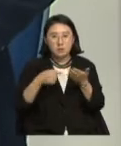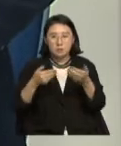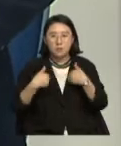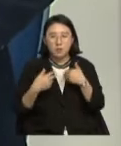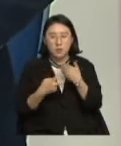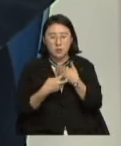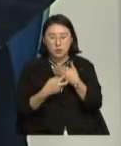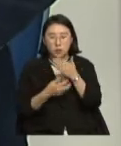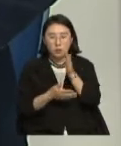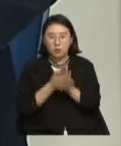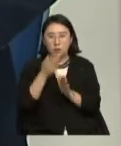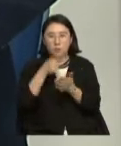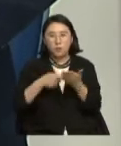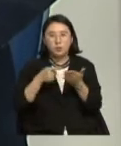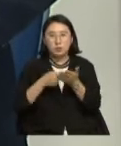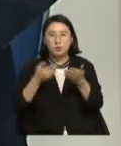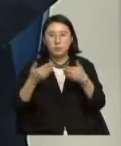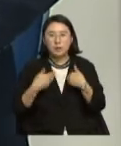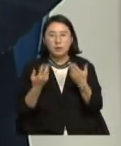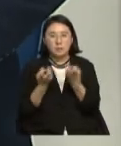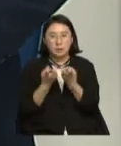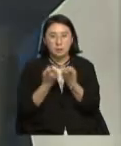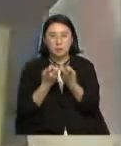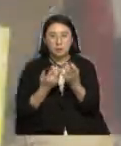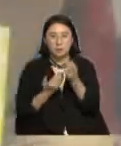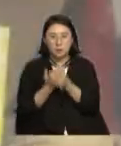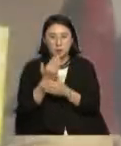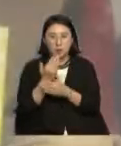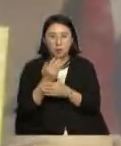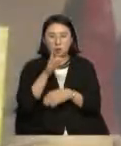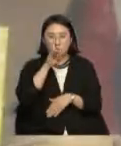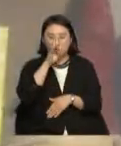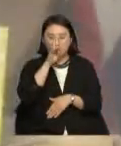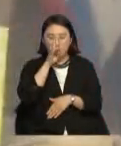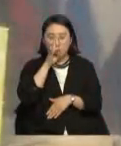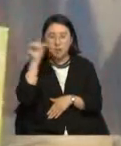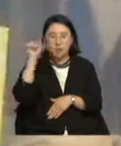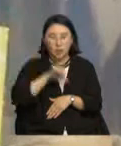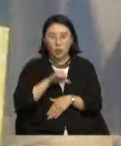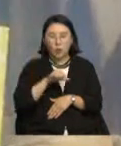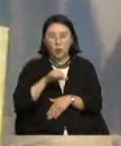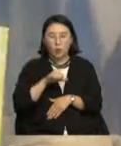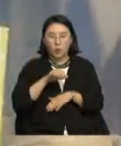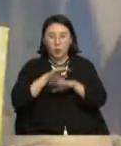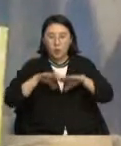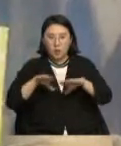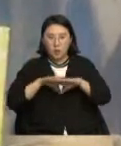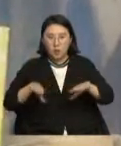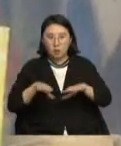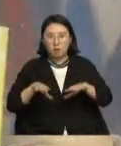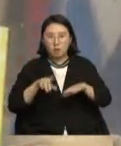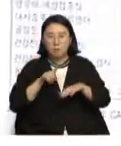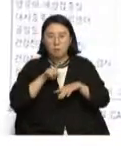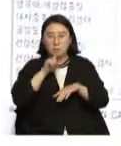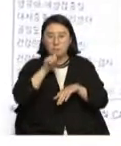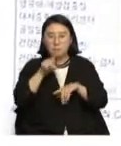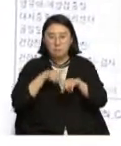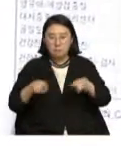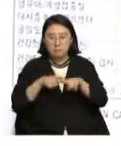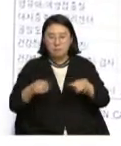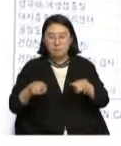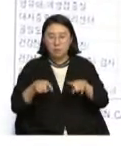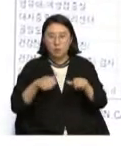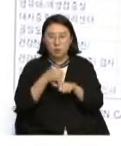의료기관이 보상을 받을 길이 열렸습니다 중앙 사고 수습 본부 산하에 손 7 보상 심의위원회 난